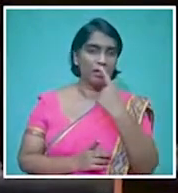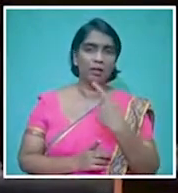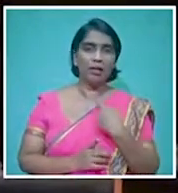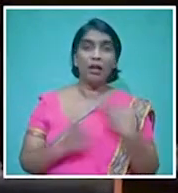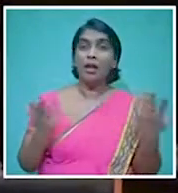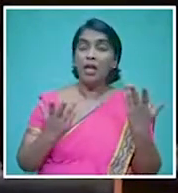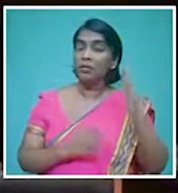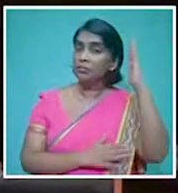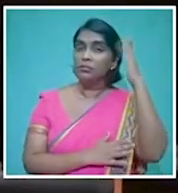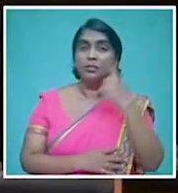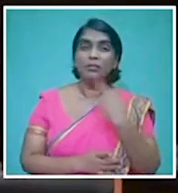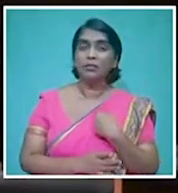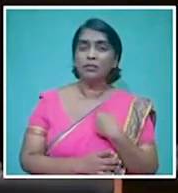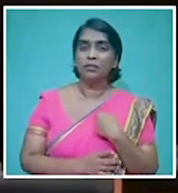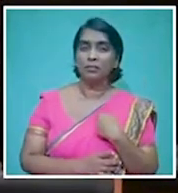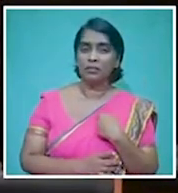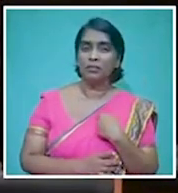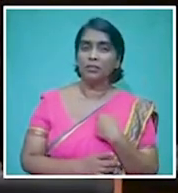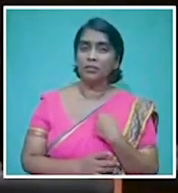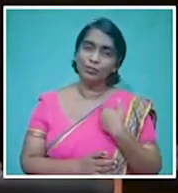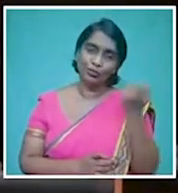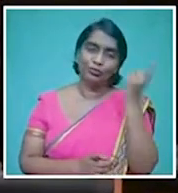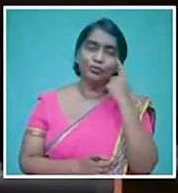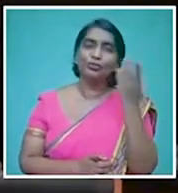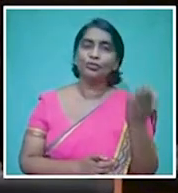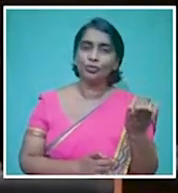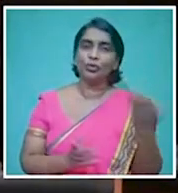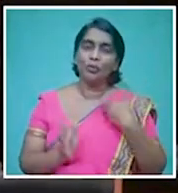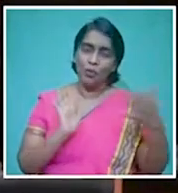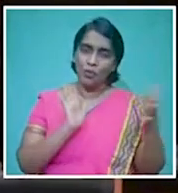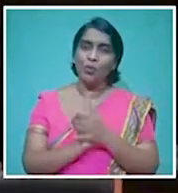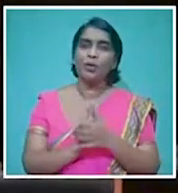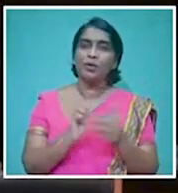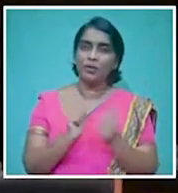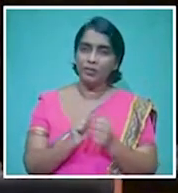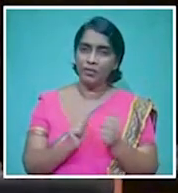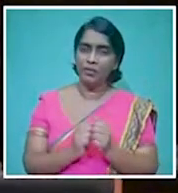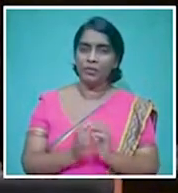හිම කරේ නෑ කියලා. මම මේ අය දන්නවනේ. මේ අය එක්ක මම වැඩ කරලා තියෙනවනේ.